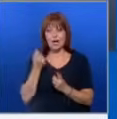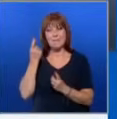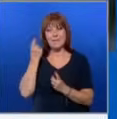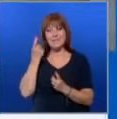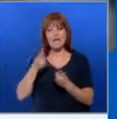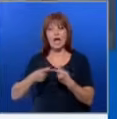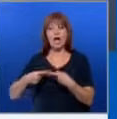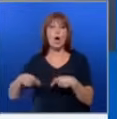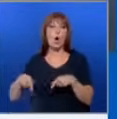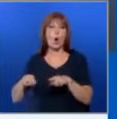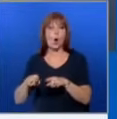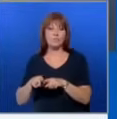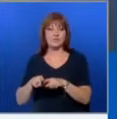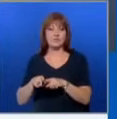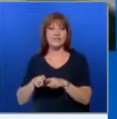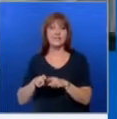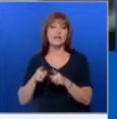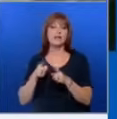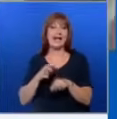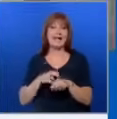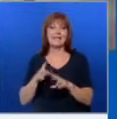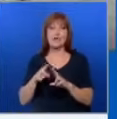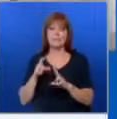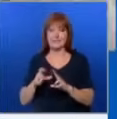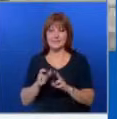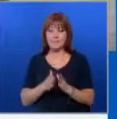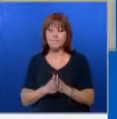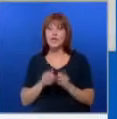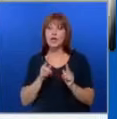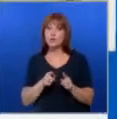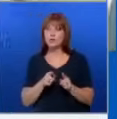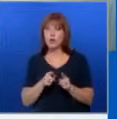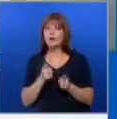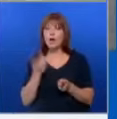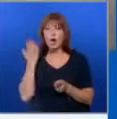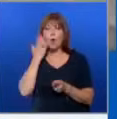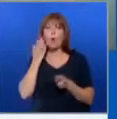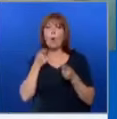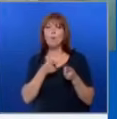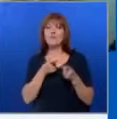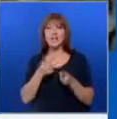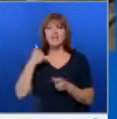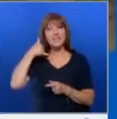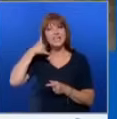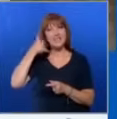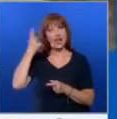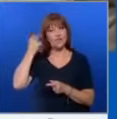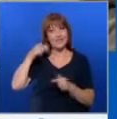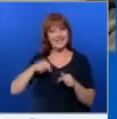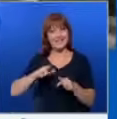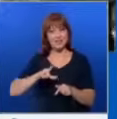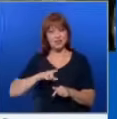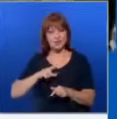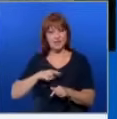на областните председатели на ДПС. Нещо повече, той даже беше обвинен, че е звънял вчера и днес